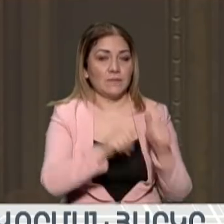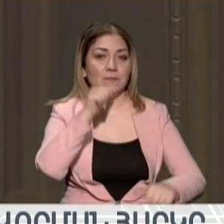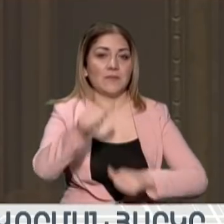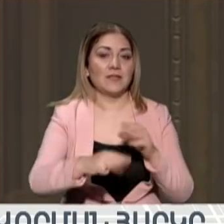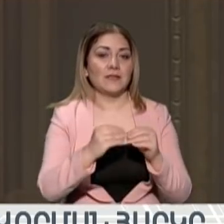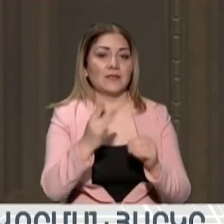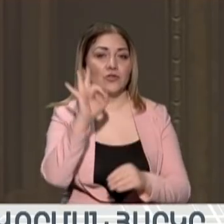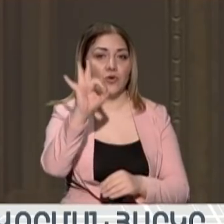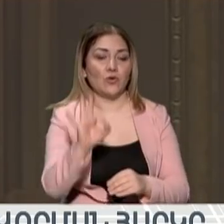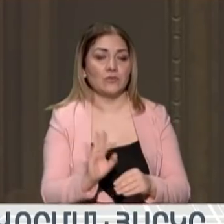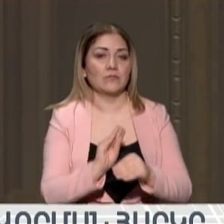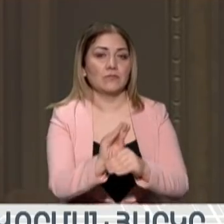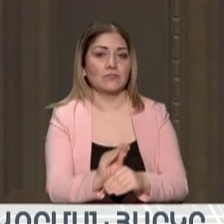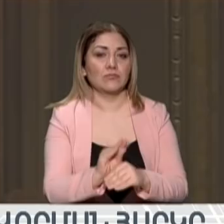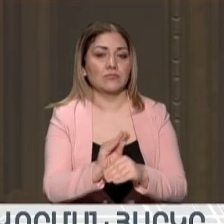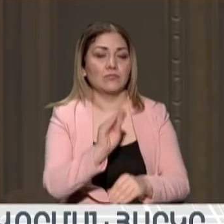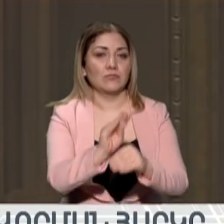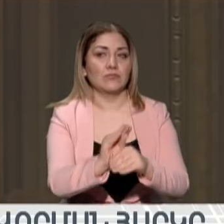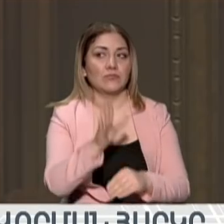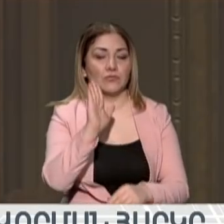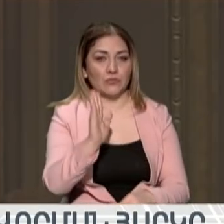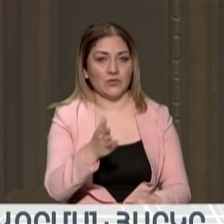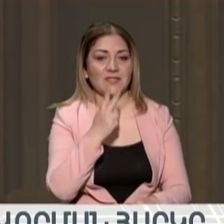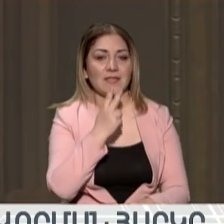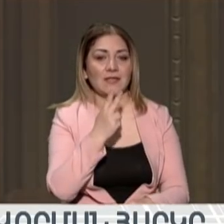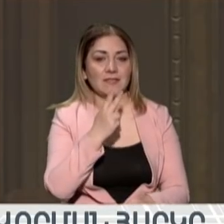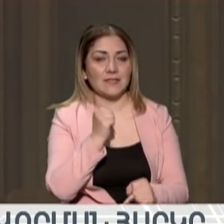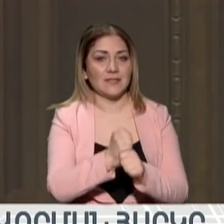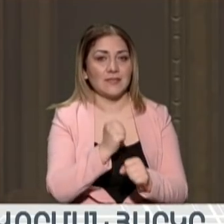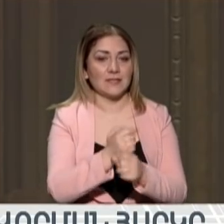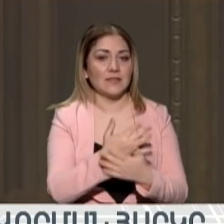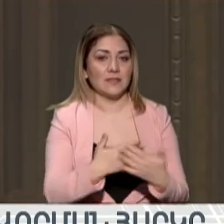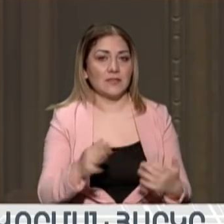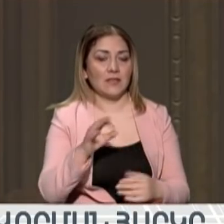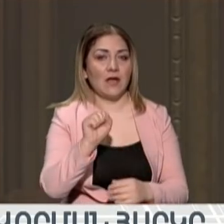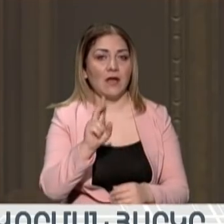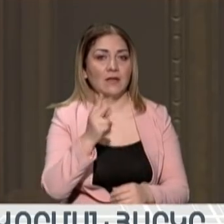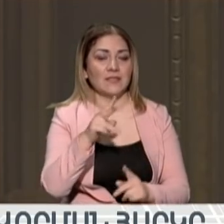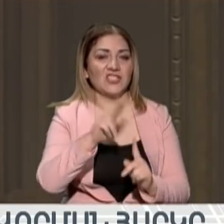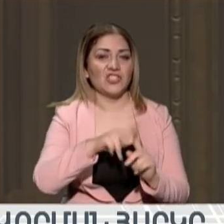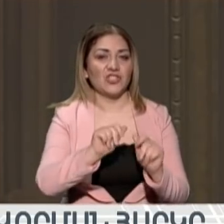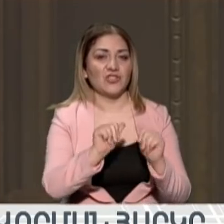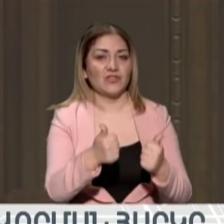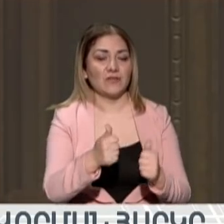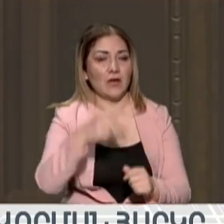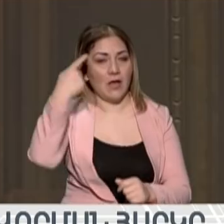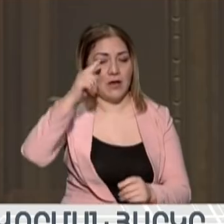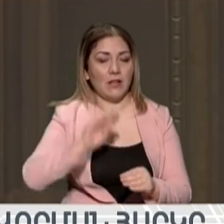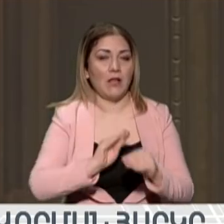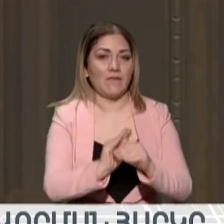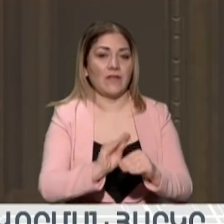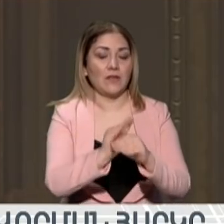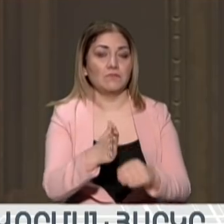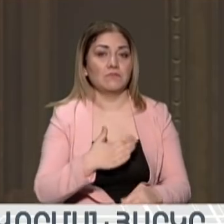տարեկան 15%-ով նախատեսվում է ծխախոտի արտադրանքի համար նախատեսված ակցիզային հարկի դրույքաչափերի բարձրացում։ Այս